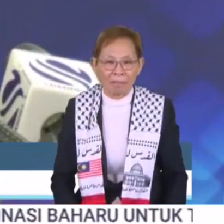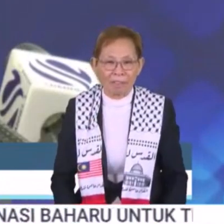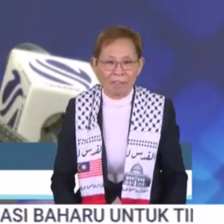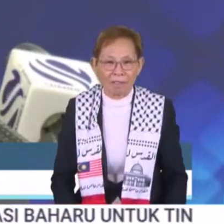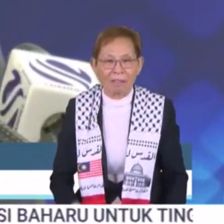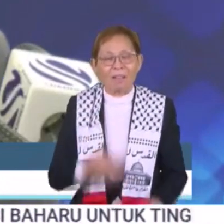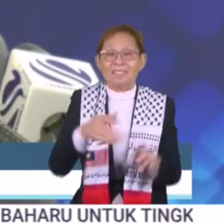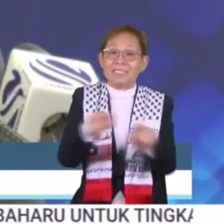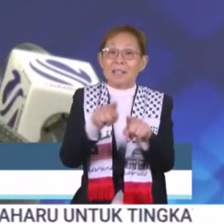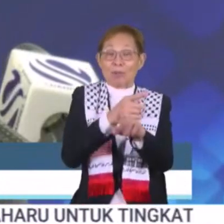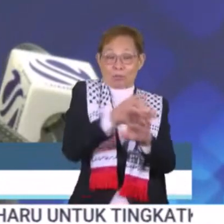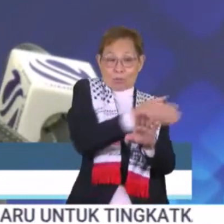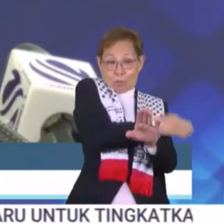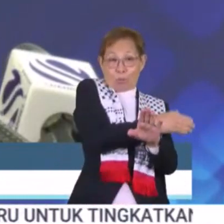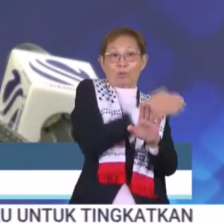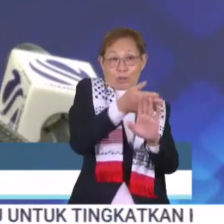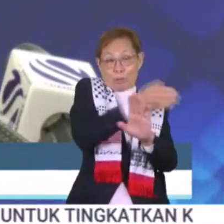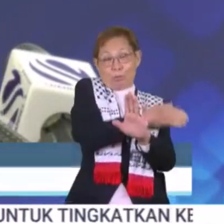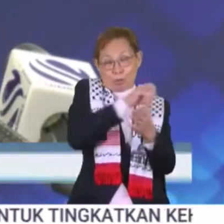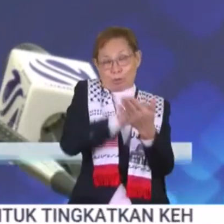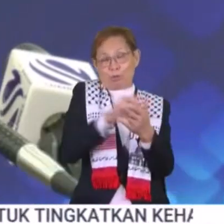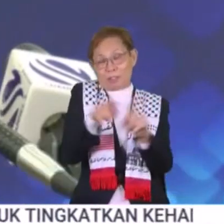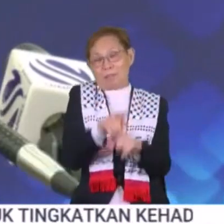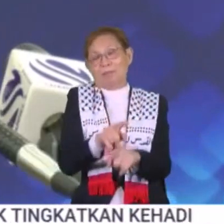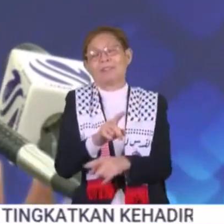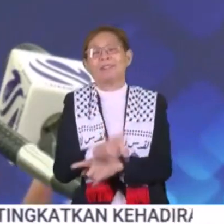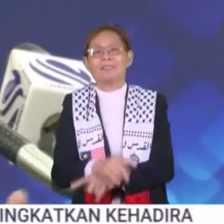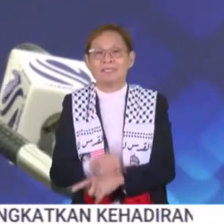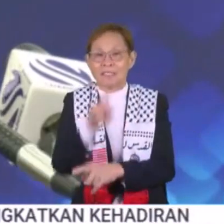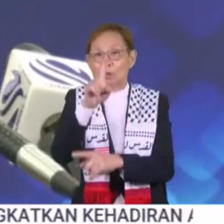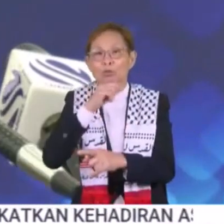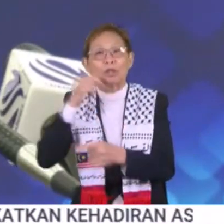seperti mana sebelum cadangan diangkat oleh KDN.